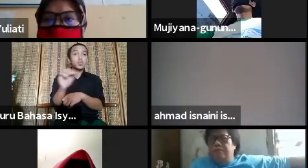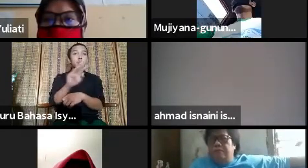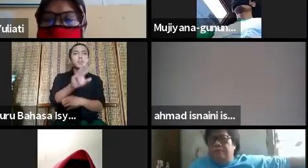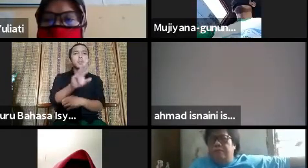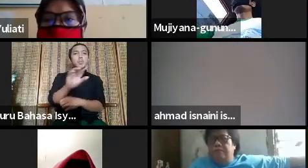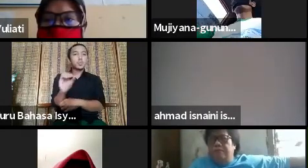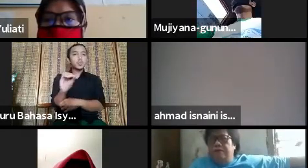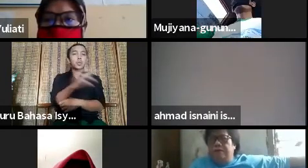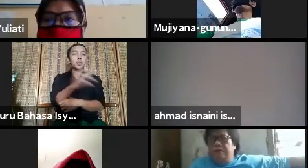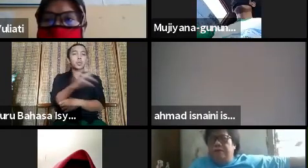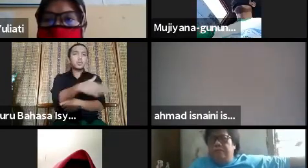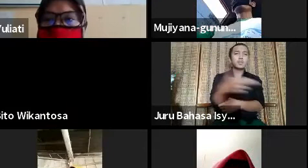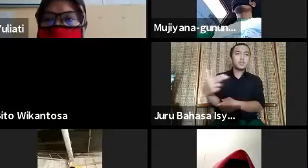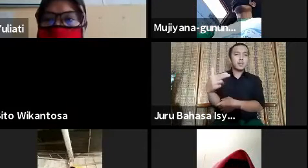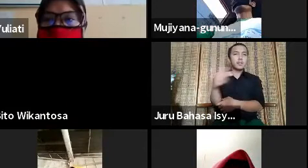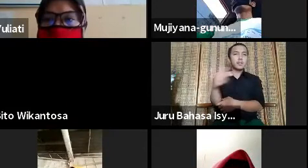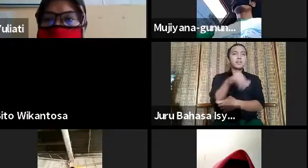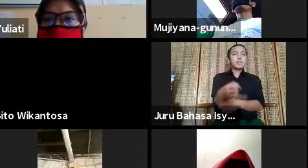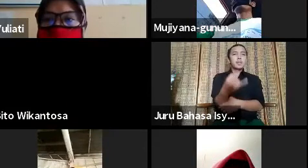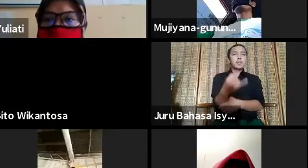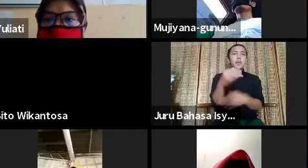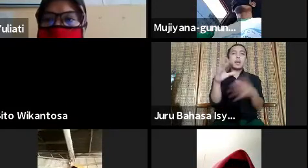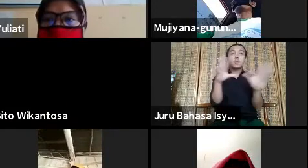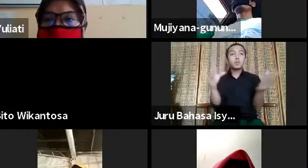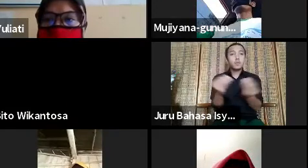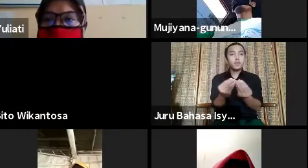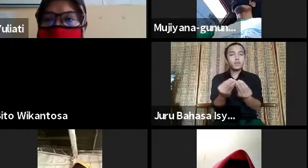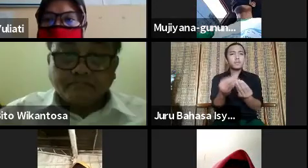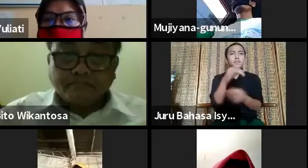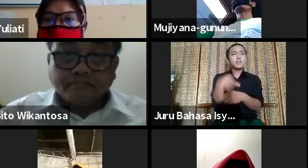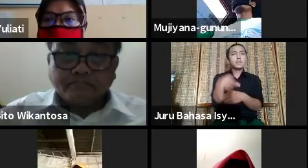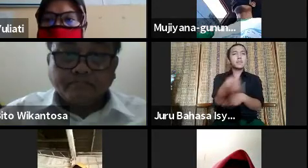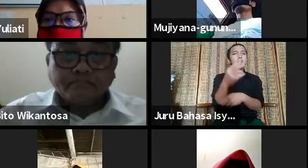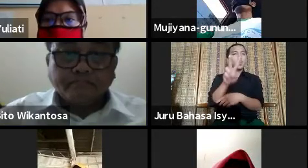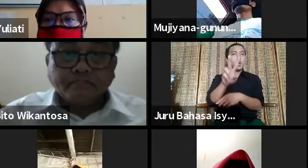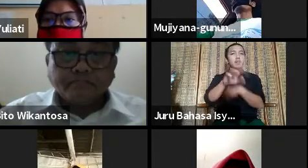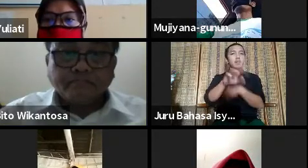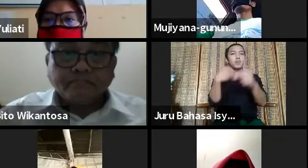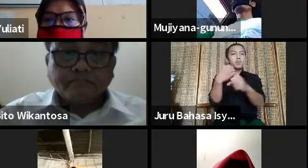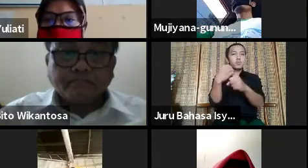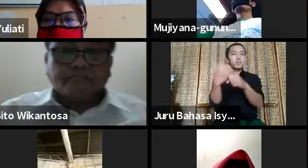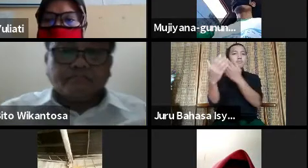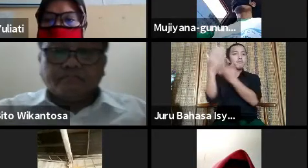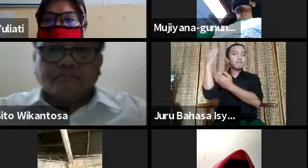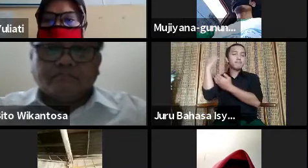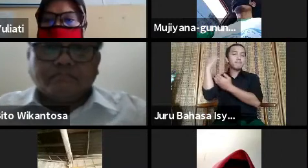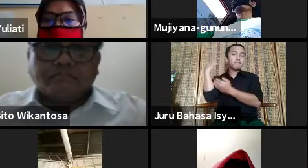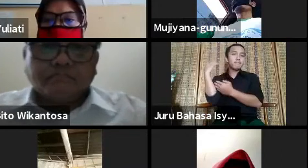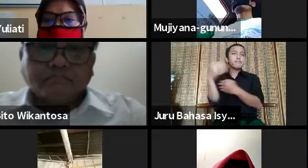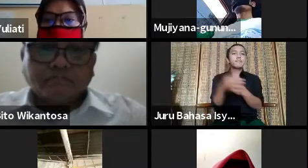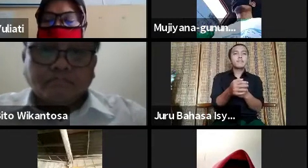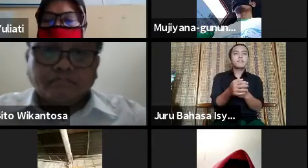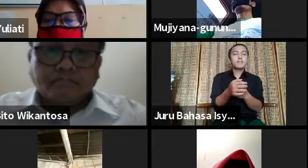inklusif, maka sejak dua tahun yang lalu, Temu Inklusi berupaya untuk